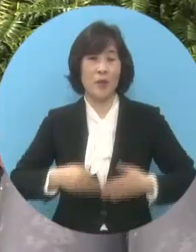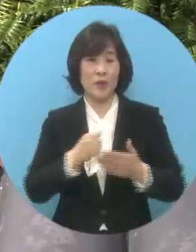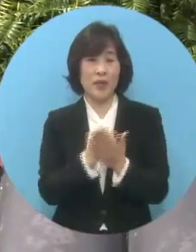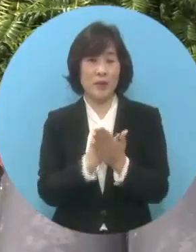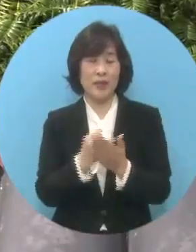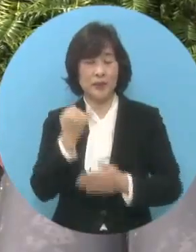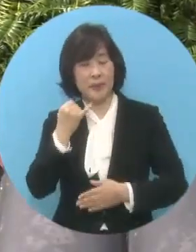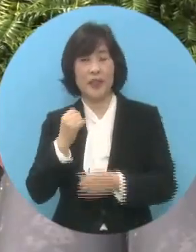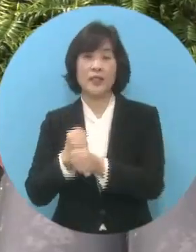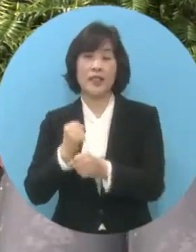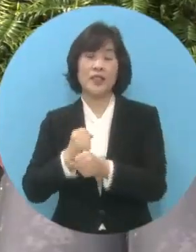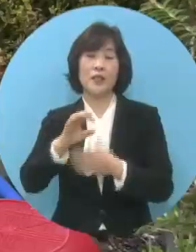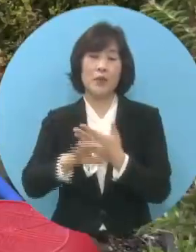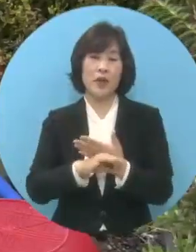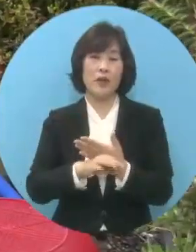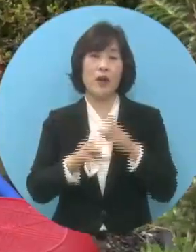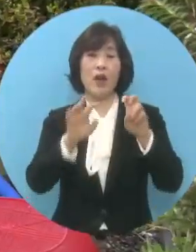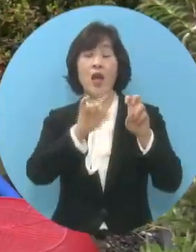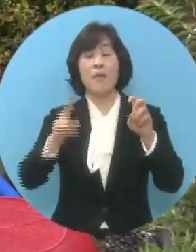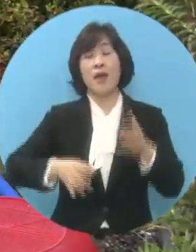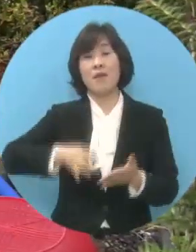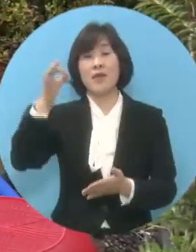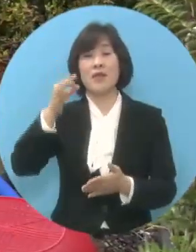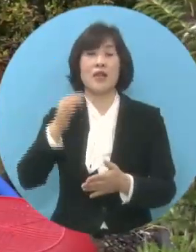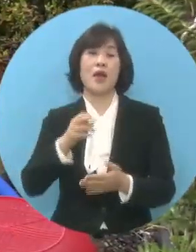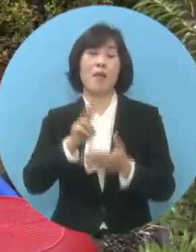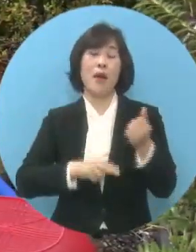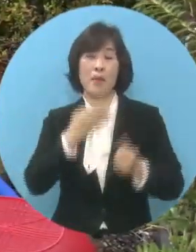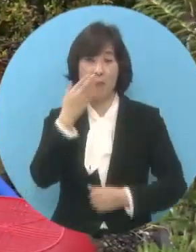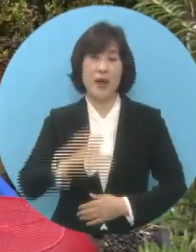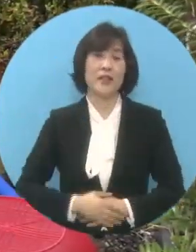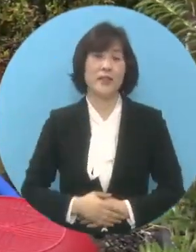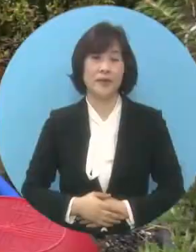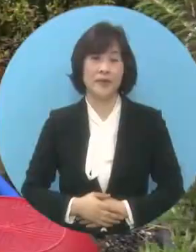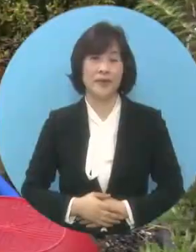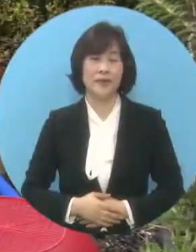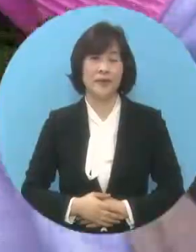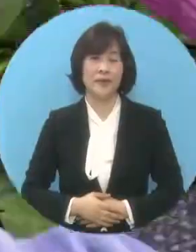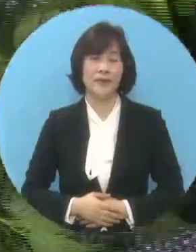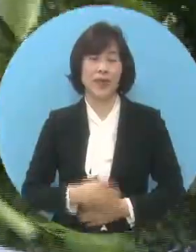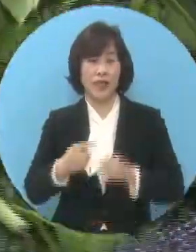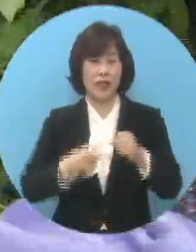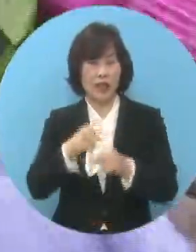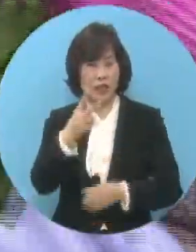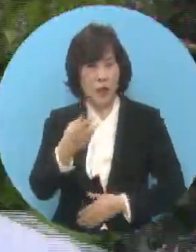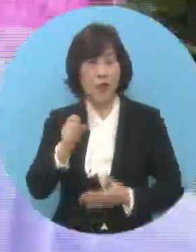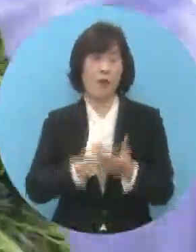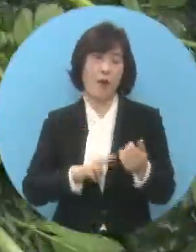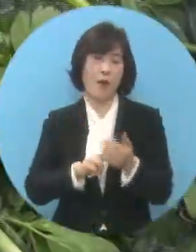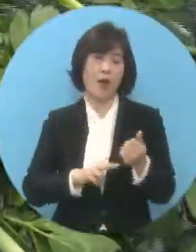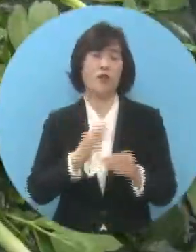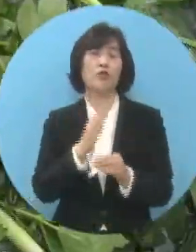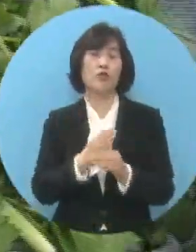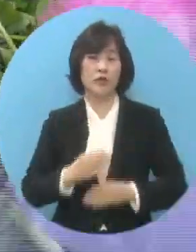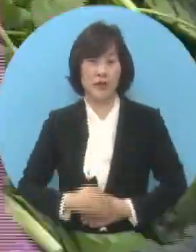봄나물은 장아찌로 가공할 경우 무려 20배 비싼 가격을 받을 수 있습니다. 이곳은 연간 2억 원의 매출을 올리고